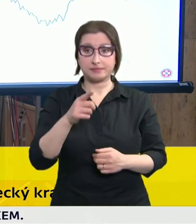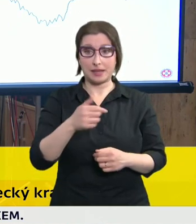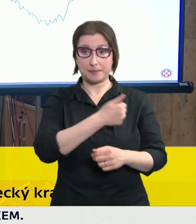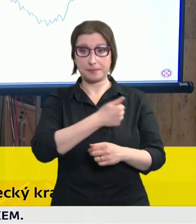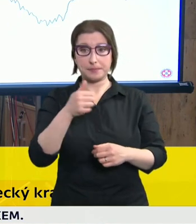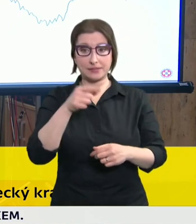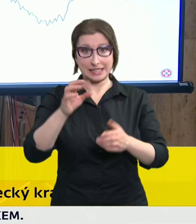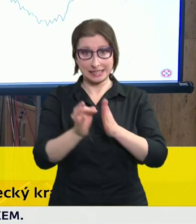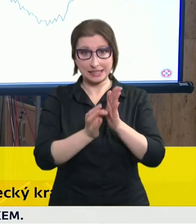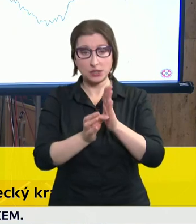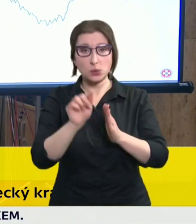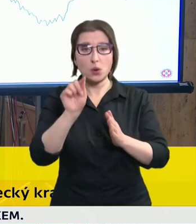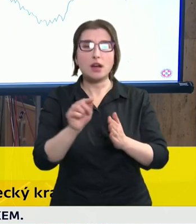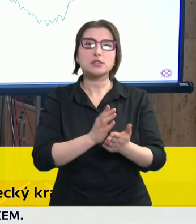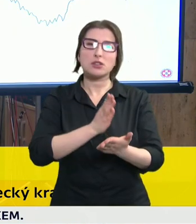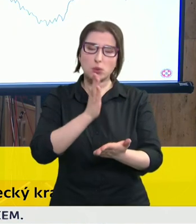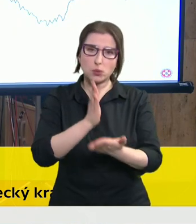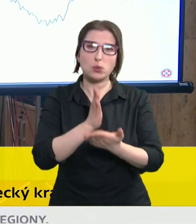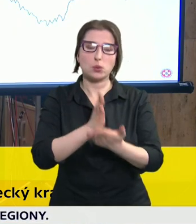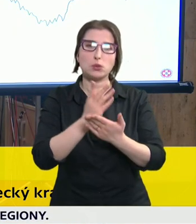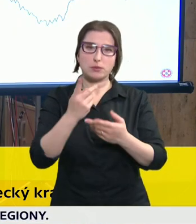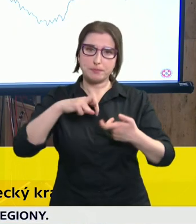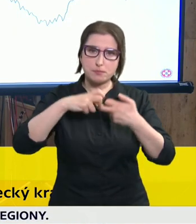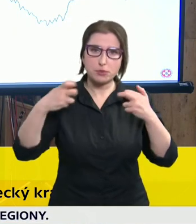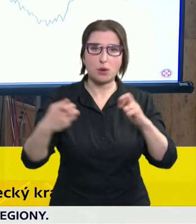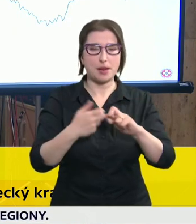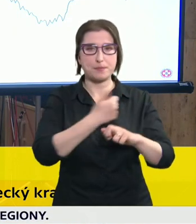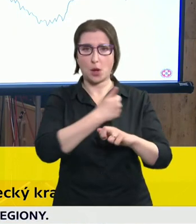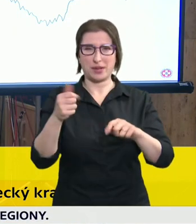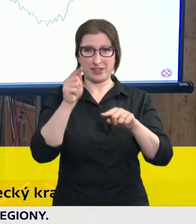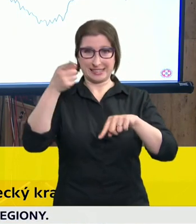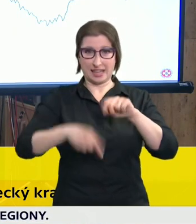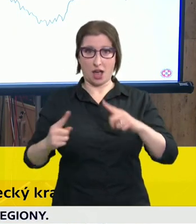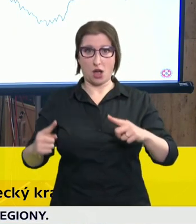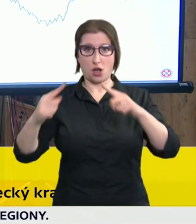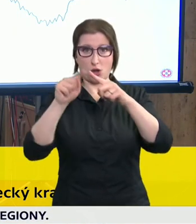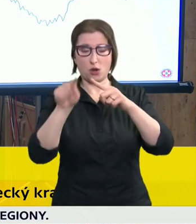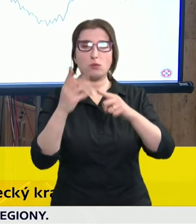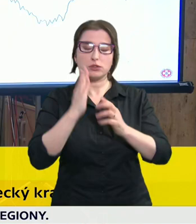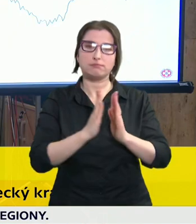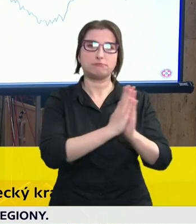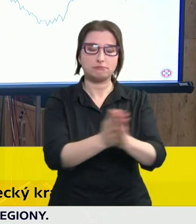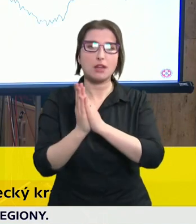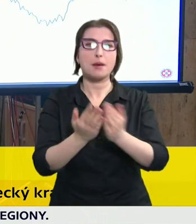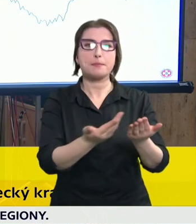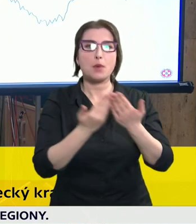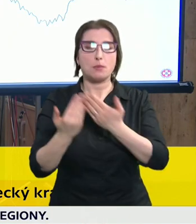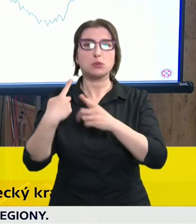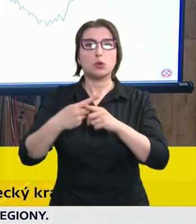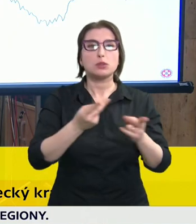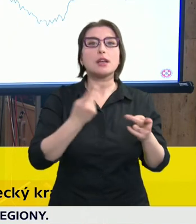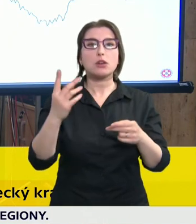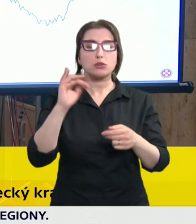kdy jsme se dostali do úzkých poprvé a museli jsme požádat o masivní výpomoc s transportem ventilovaných